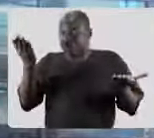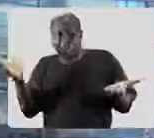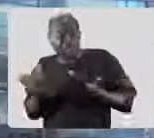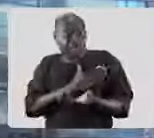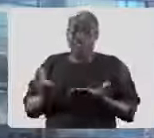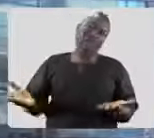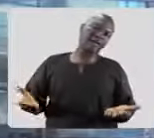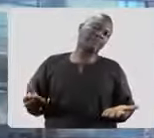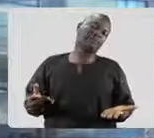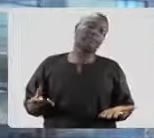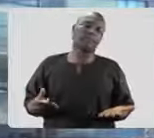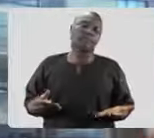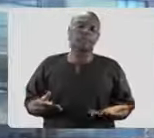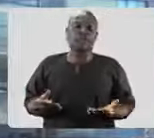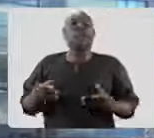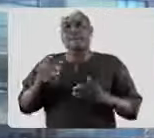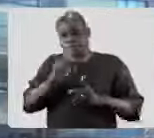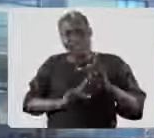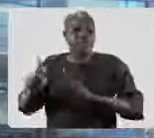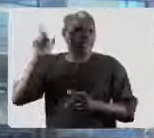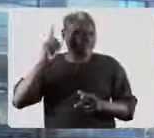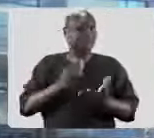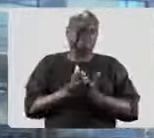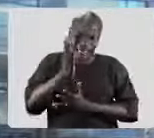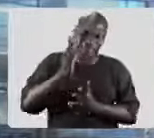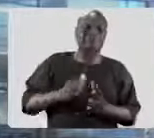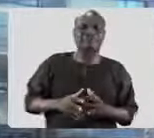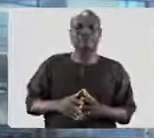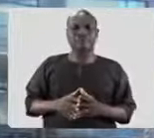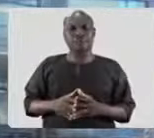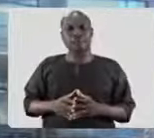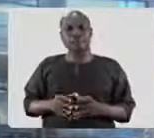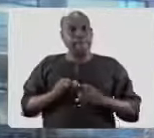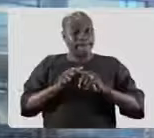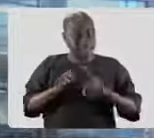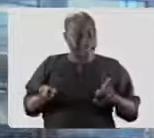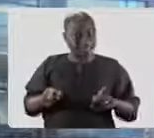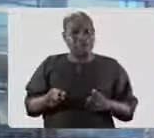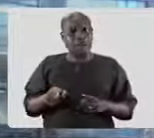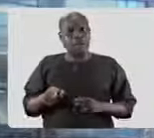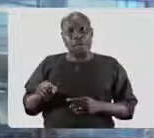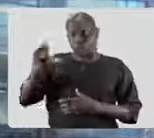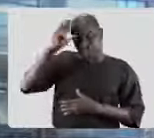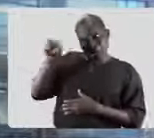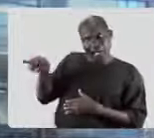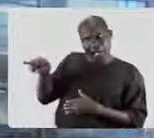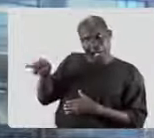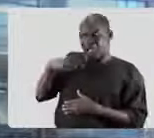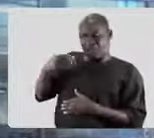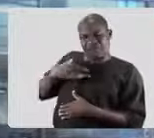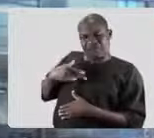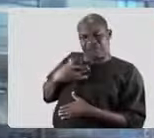so ade cheni ade san. Awofu etie me bebre enim sa. Na brantie no ana ne call dos wo call police